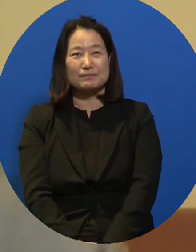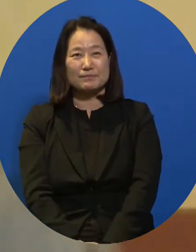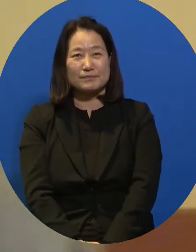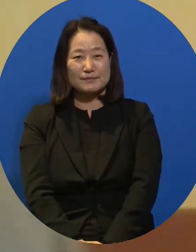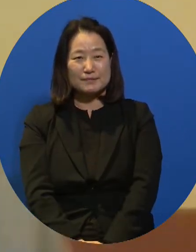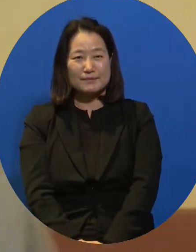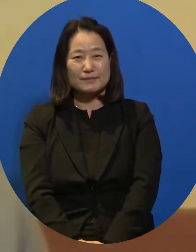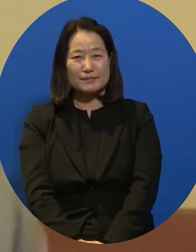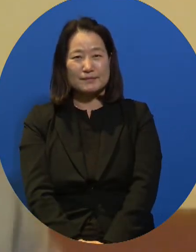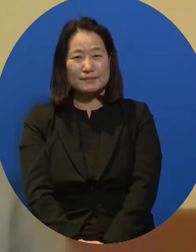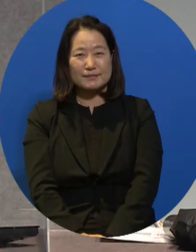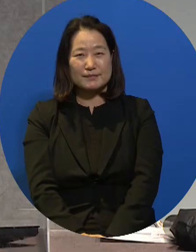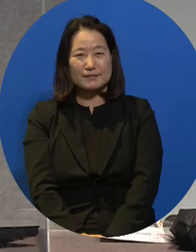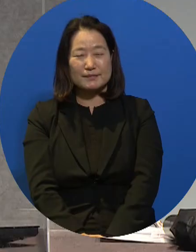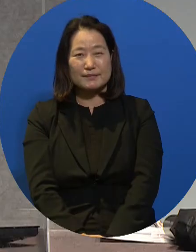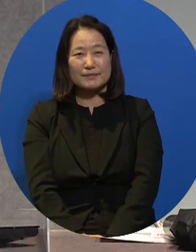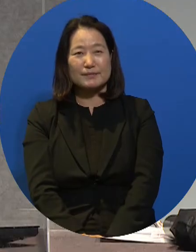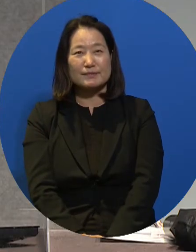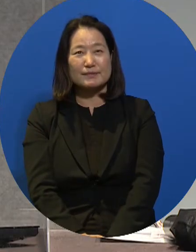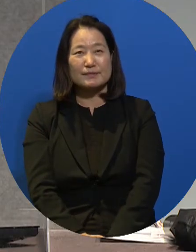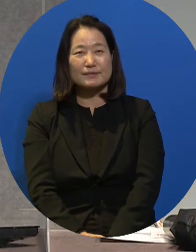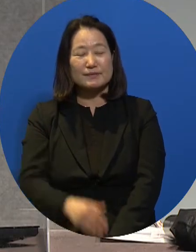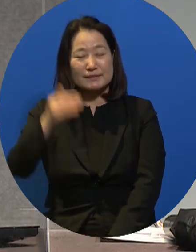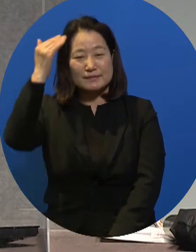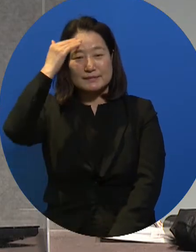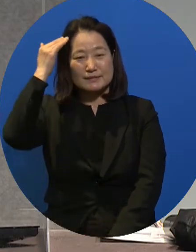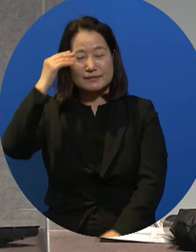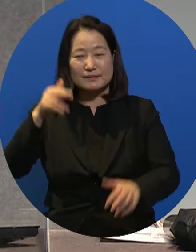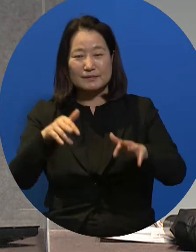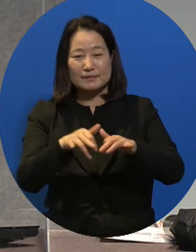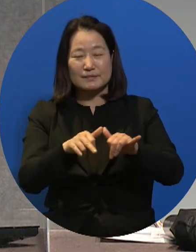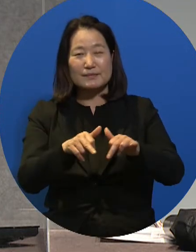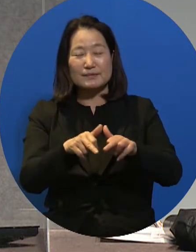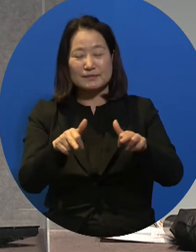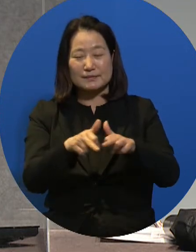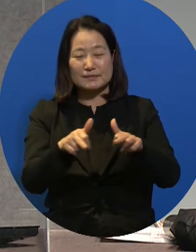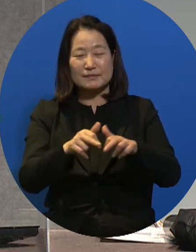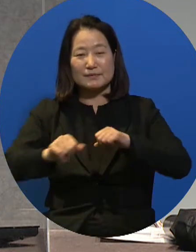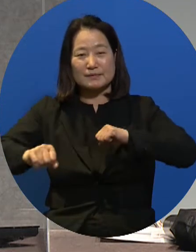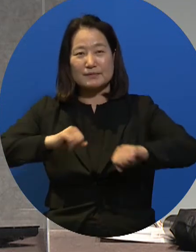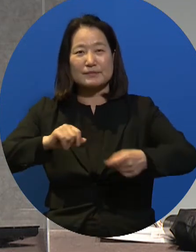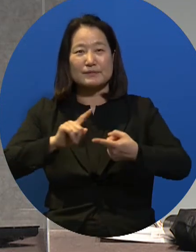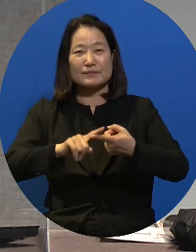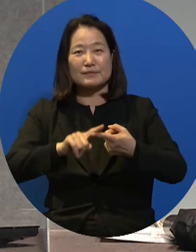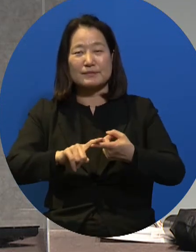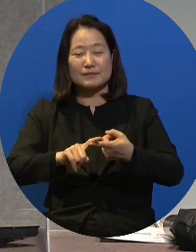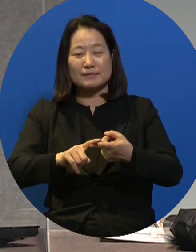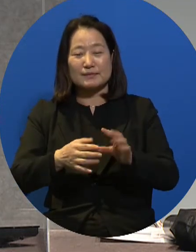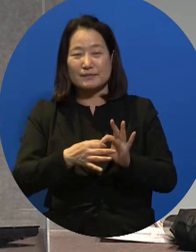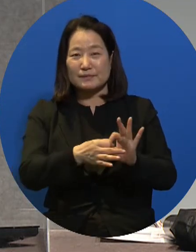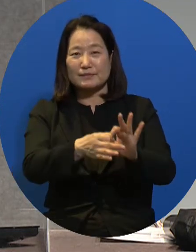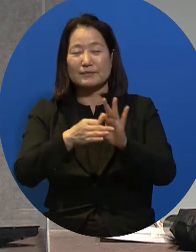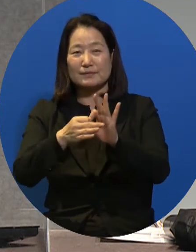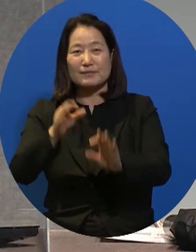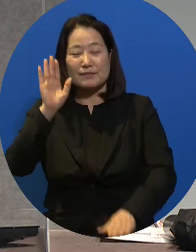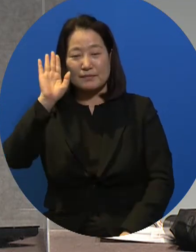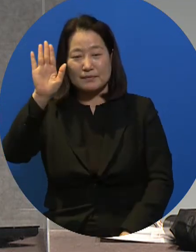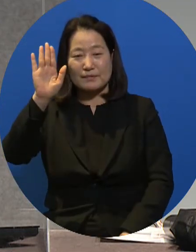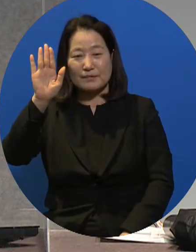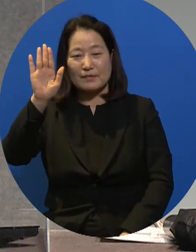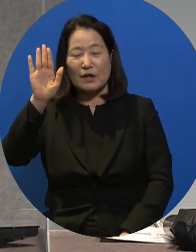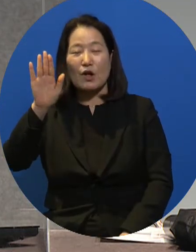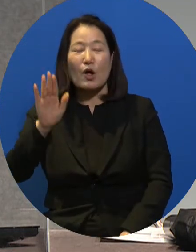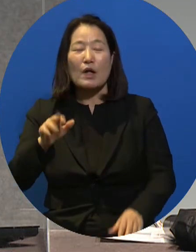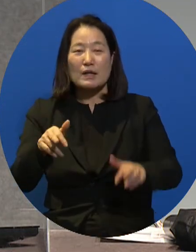네, 감사드립니다. 한국의 장애운동에 대해서 항상 관심 있게 연대해 주시고 또 구체적이고 지속적인 차별에